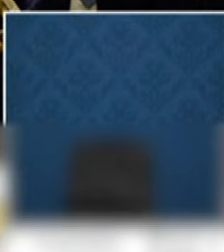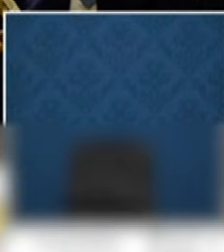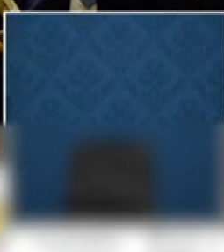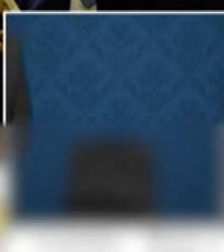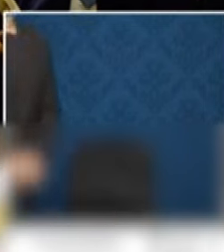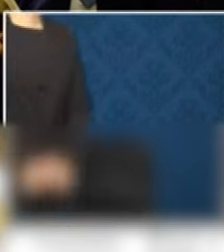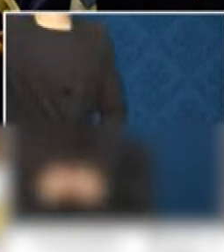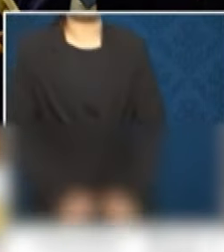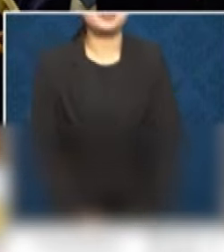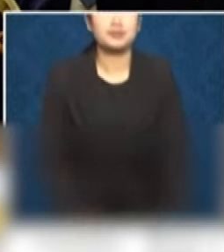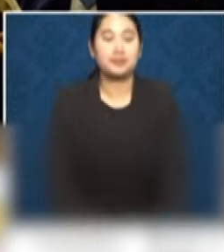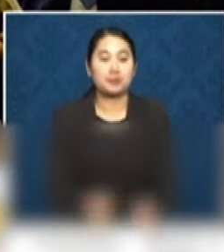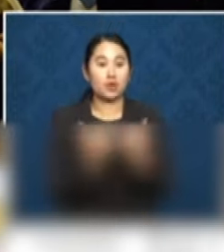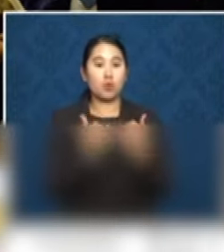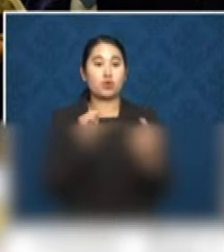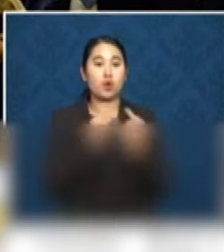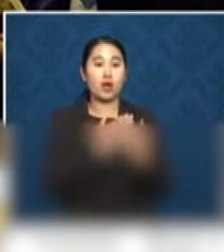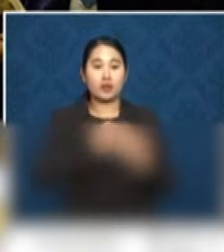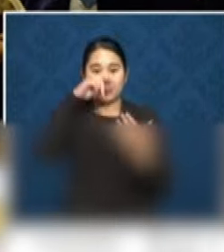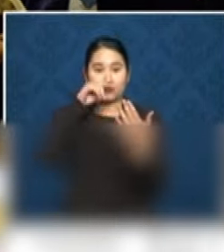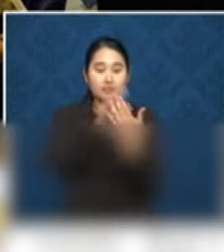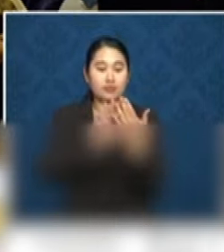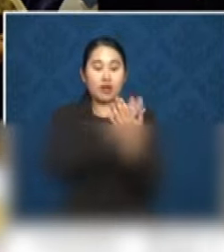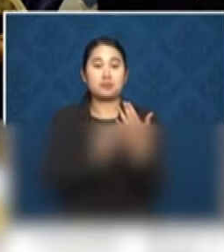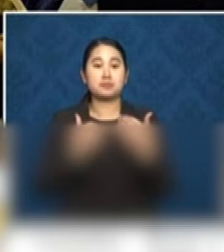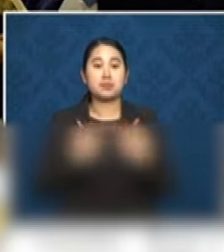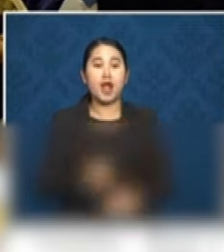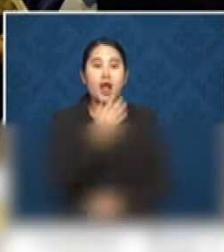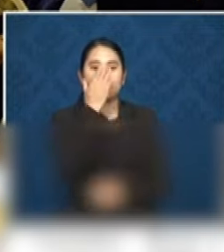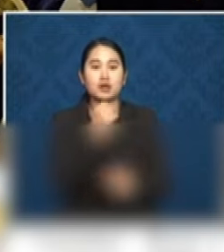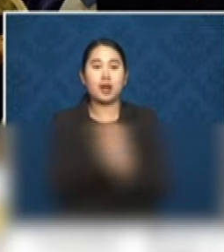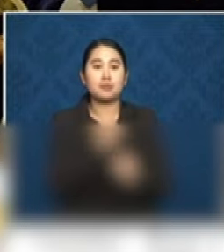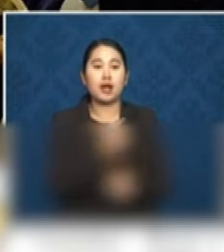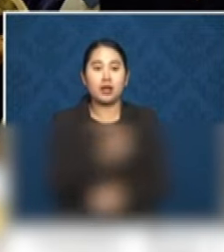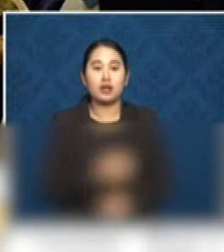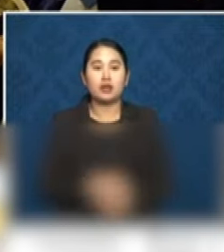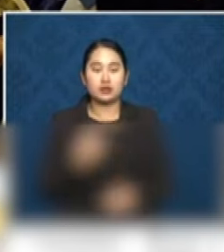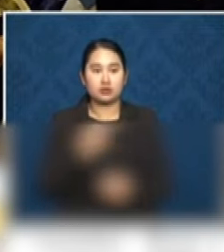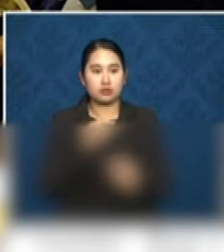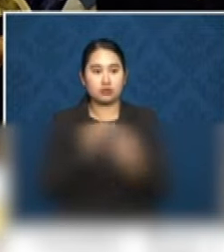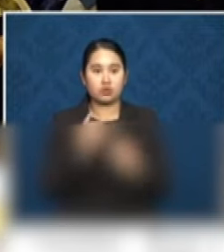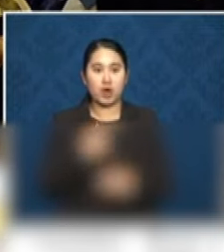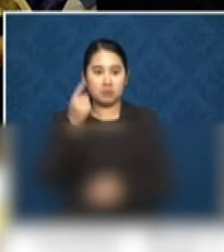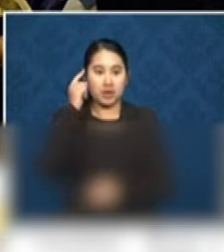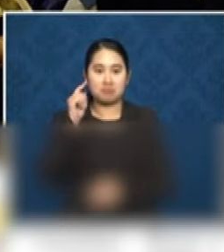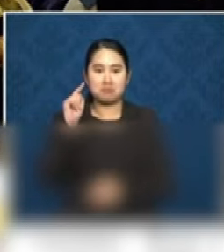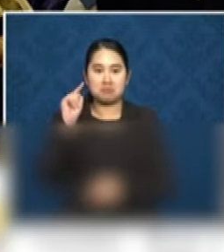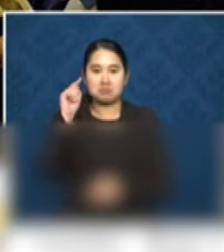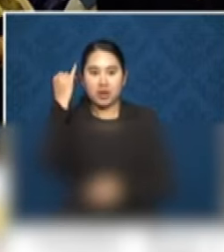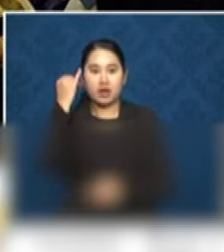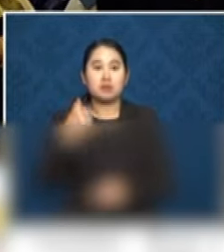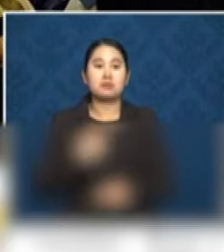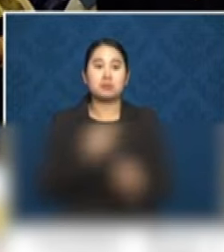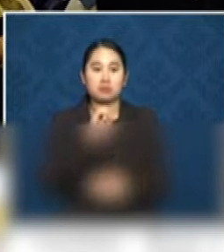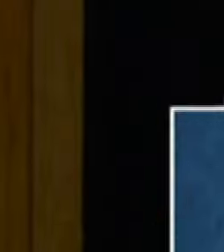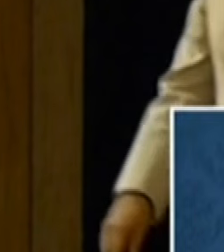ว่าการนำรูปตนเองมาอภิปรายเนี่ยมันส่อให้เกิดเจตนารมณ์ที่มันไม่เกี่ยวกับยัตติด้วยแล้วก็ดูอารมณ์ของคุณชาดาค่อนข้